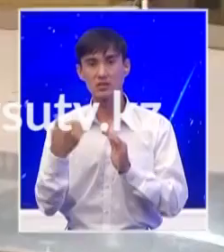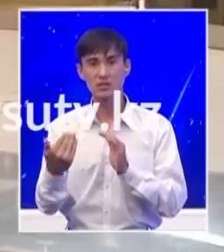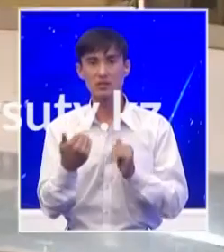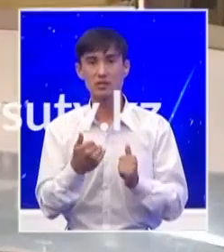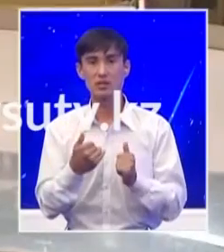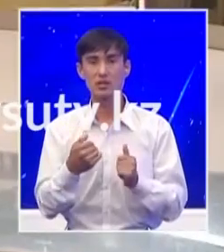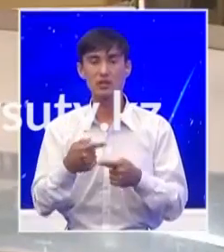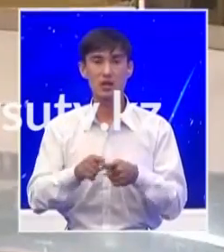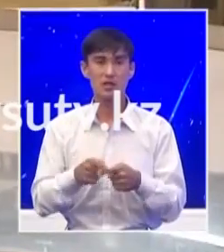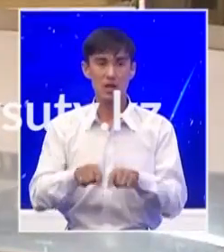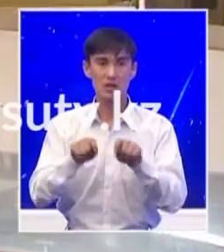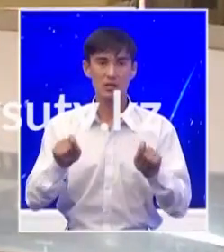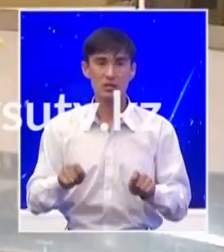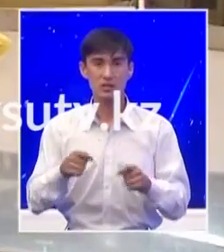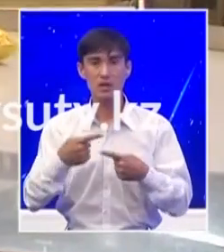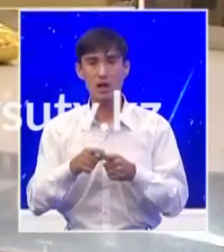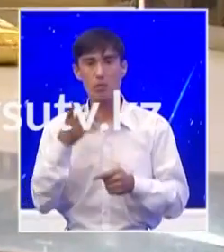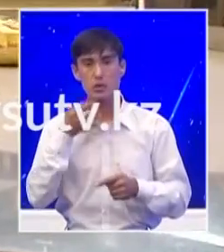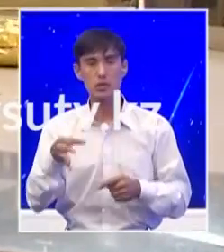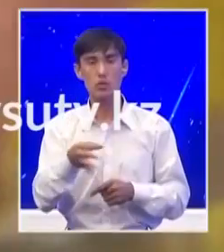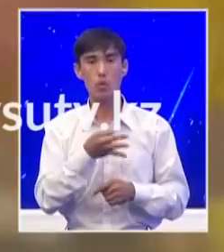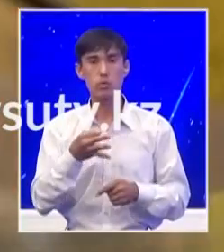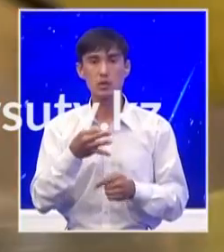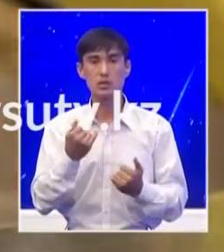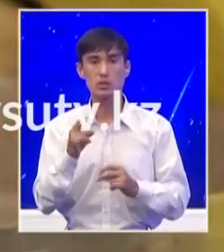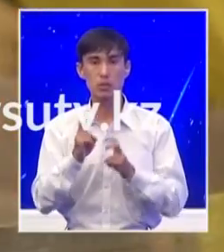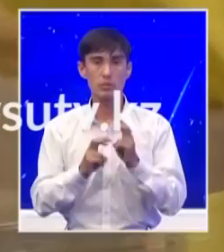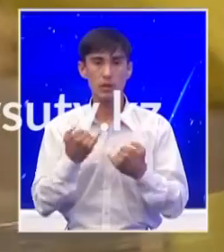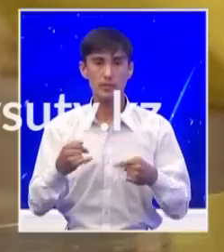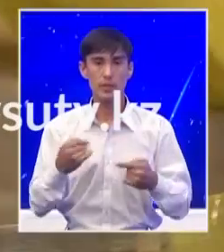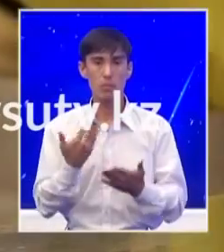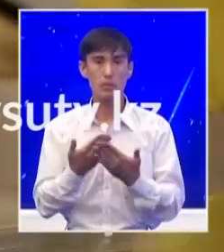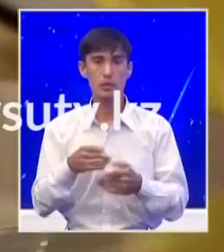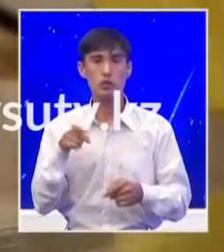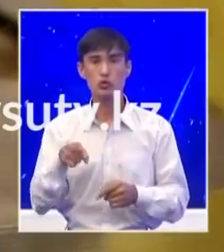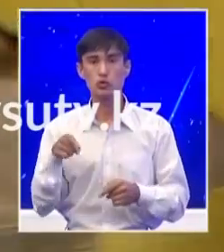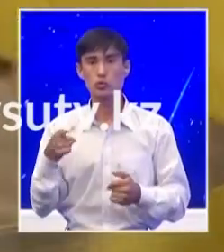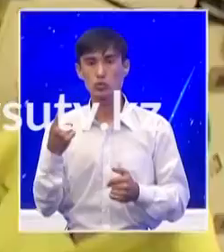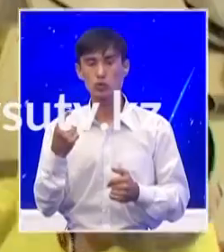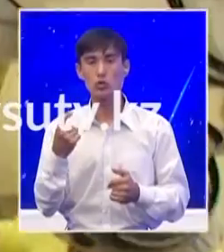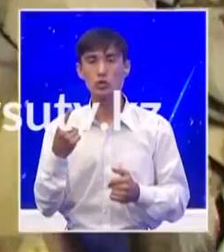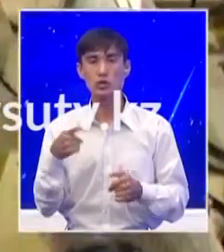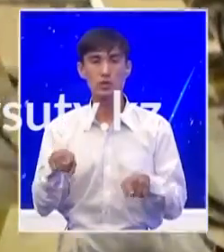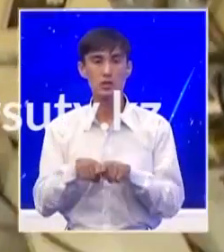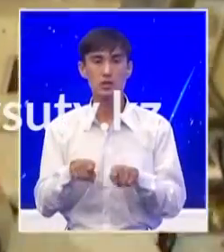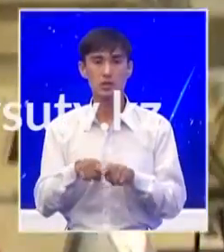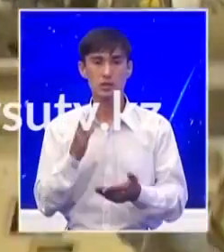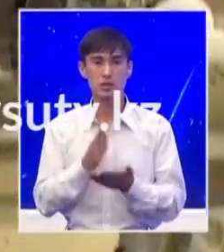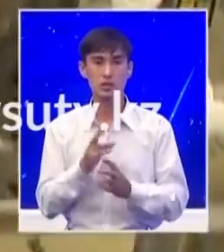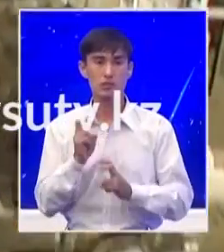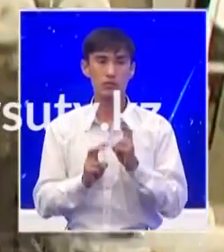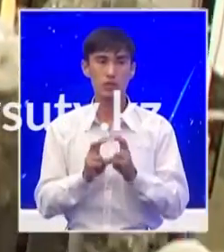компаний открыли свои предприятия именно в Алматинской области. И таких примеров уже сотни. Только за истекшие полгода